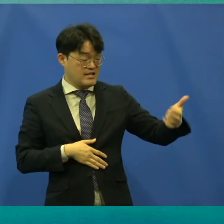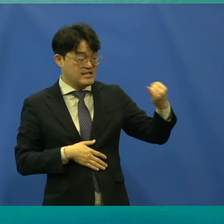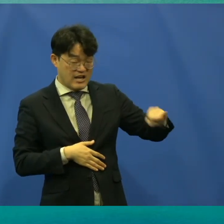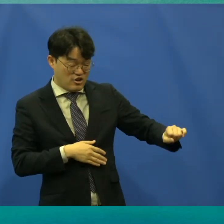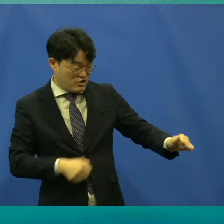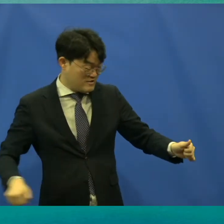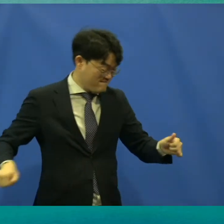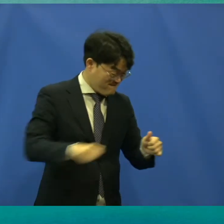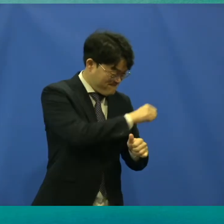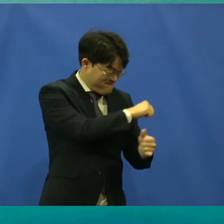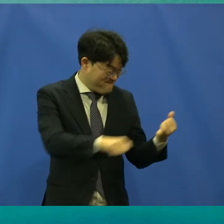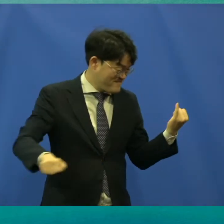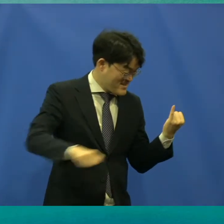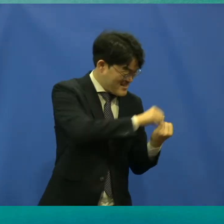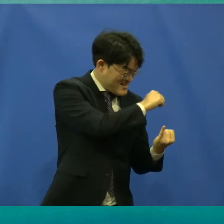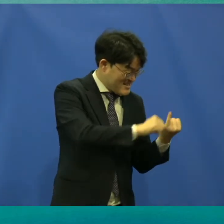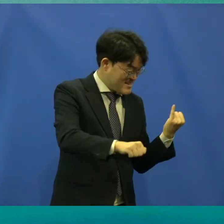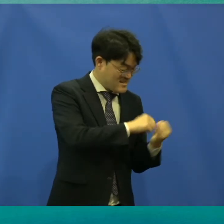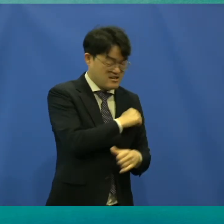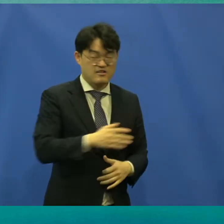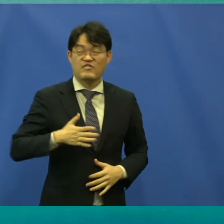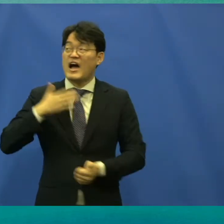시간마다 두들겨 패는 부모는 없습니다.